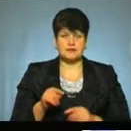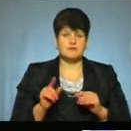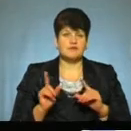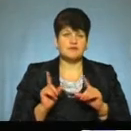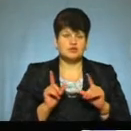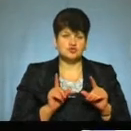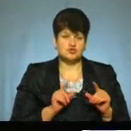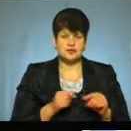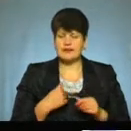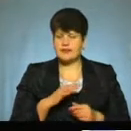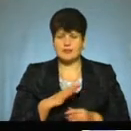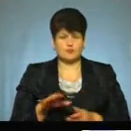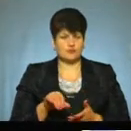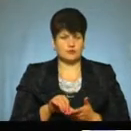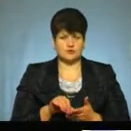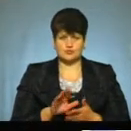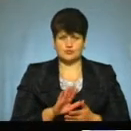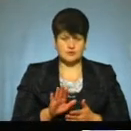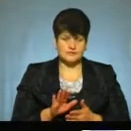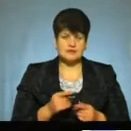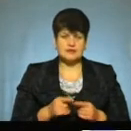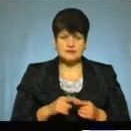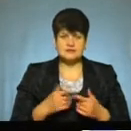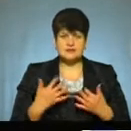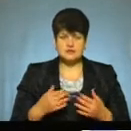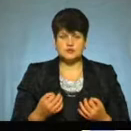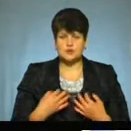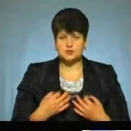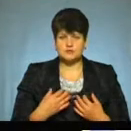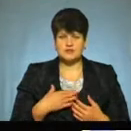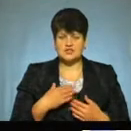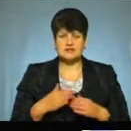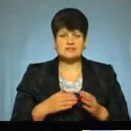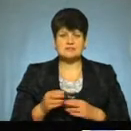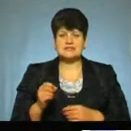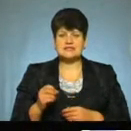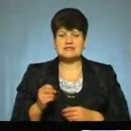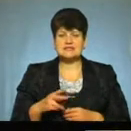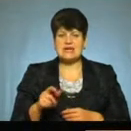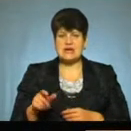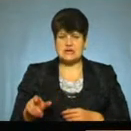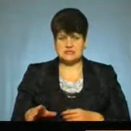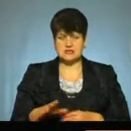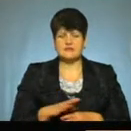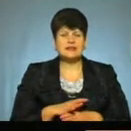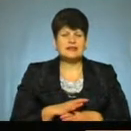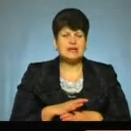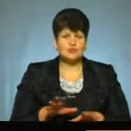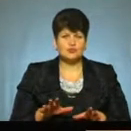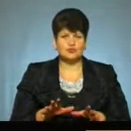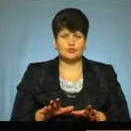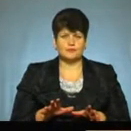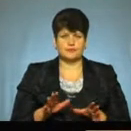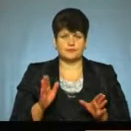я там не був присутній, це вже я з розповіді наших спеціалістів. Не було притоку